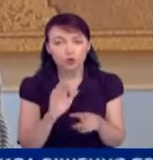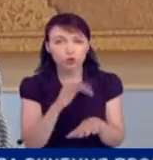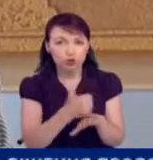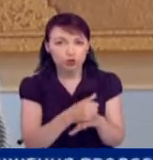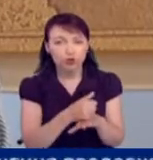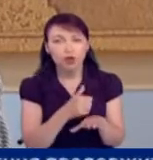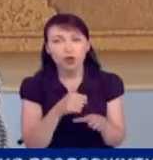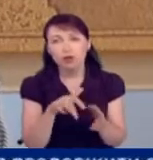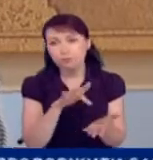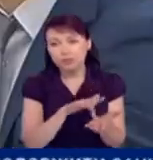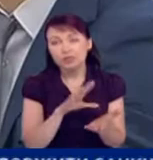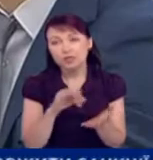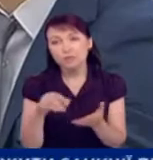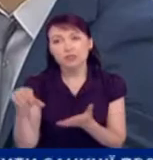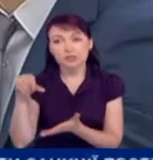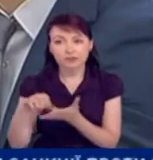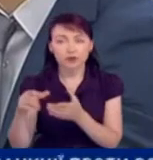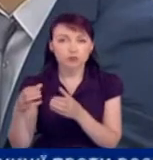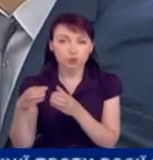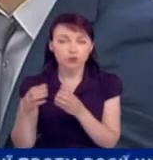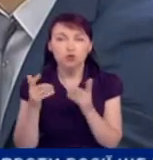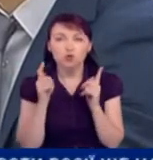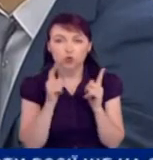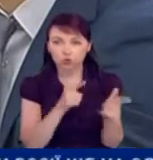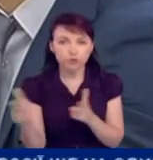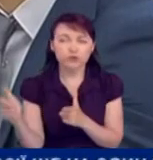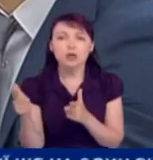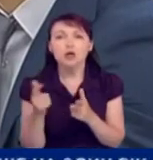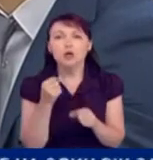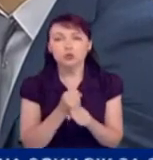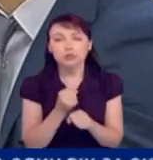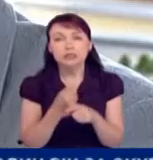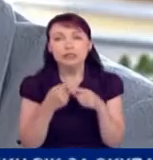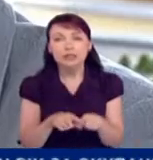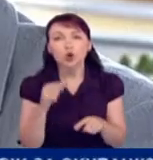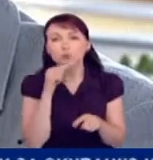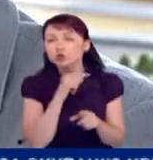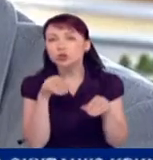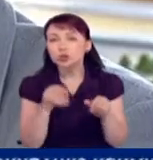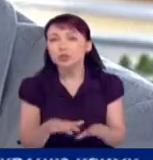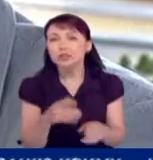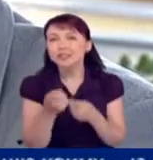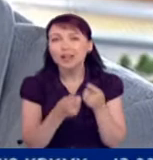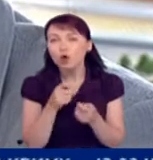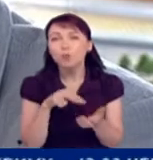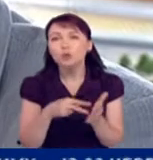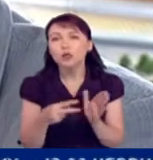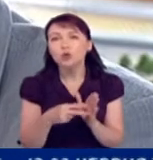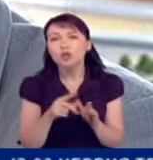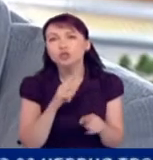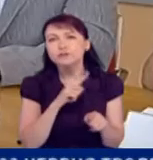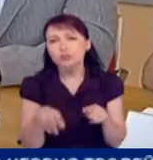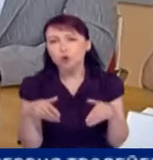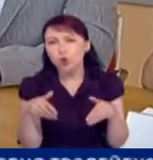представниками фінансової компанії – це готовність розробити техніко-економічне рішення для детального плану швидкісного коридору на